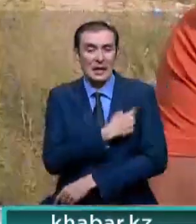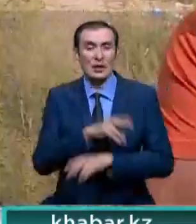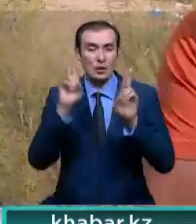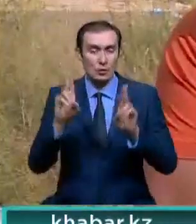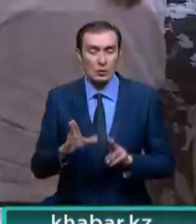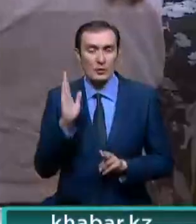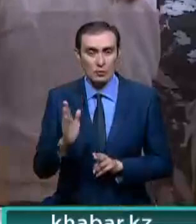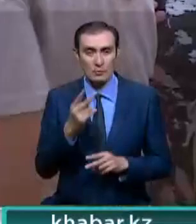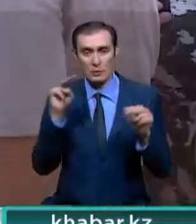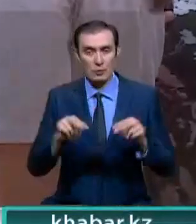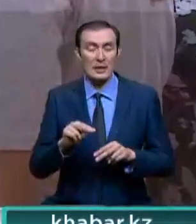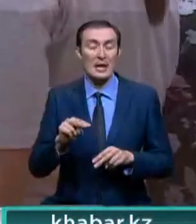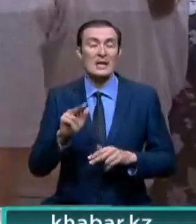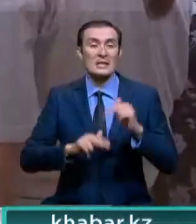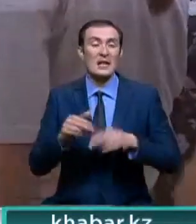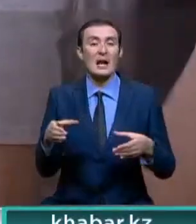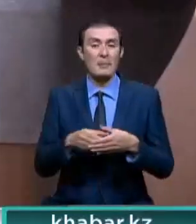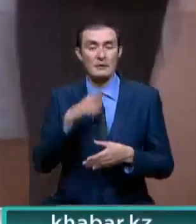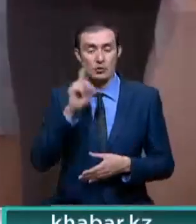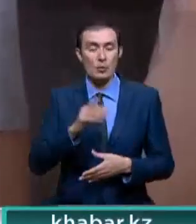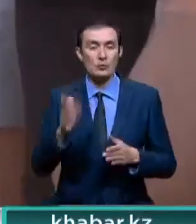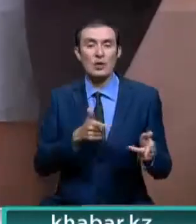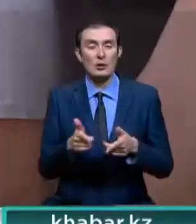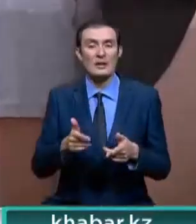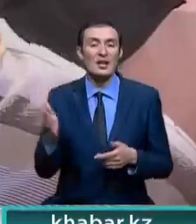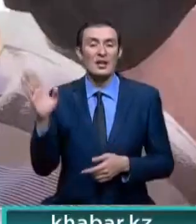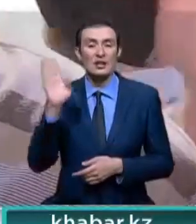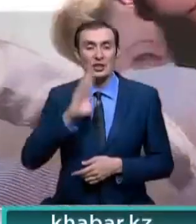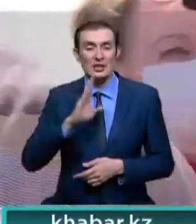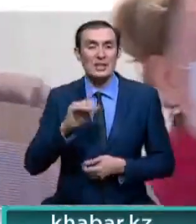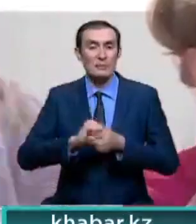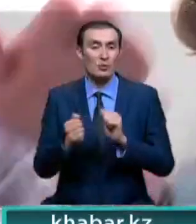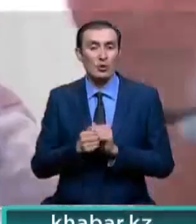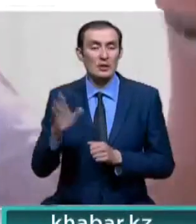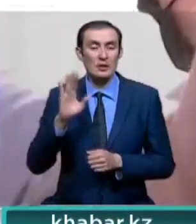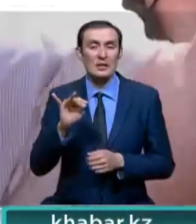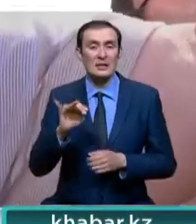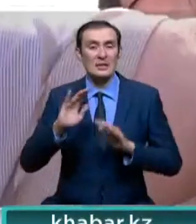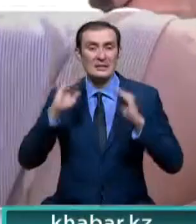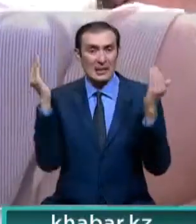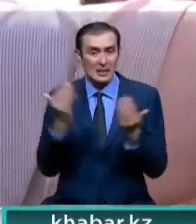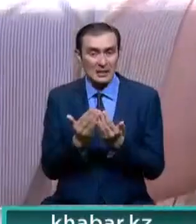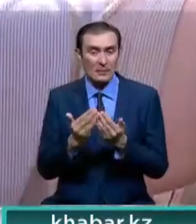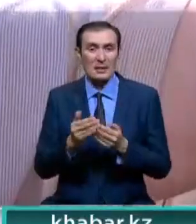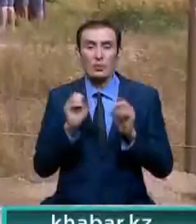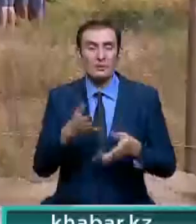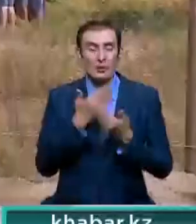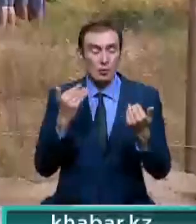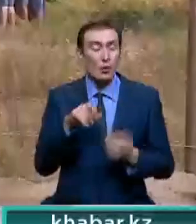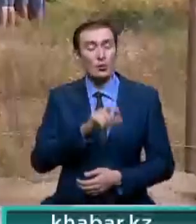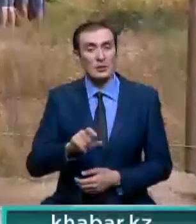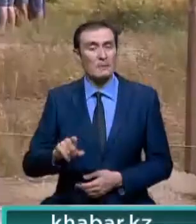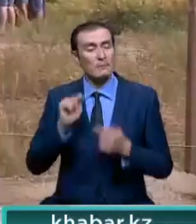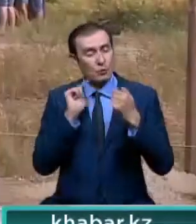будут соблюдаться. Застройщики уверяют, что будут изготавливать жидкий бетон закрытым способом, и никакие выбросы людям не грозят. Однако жители микрорайона